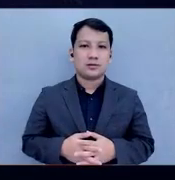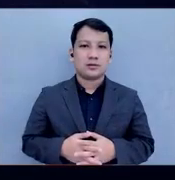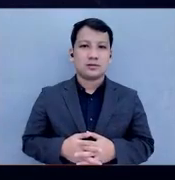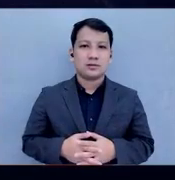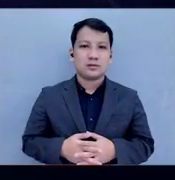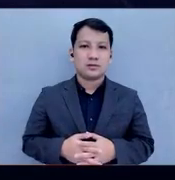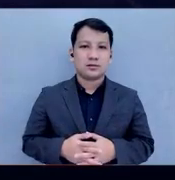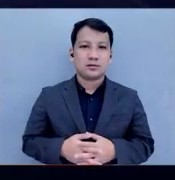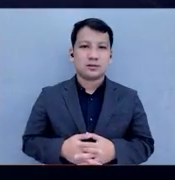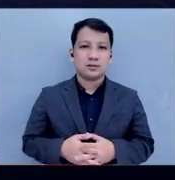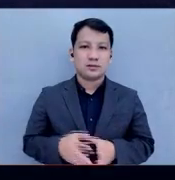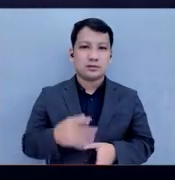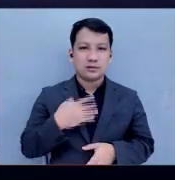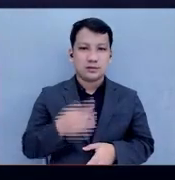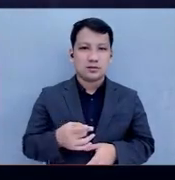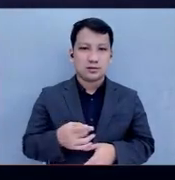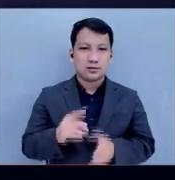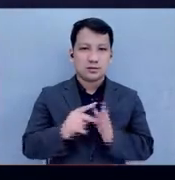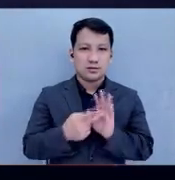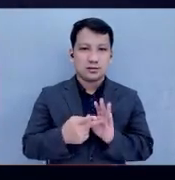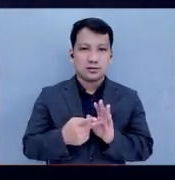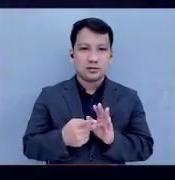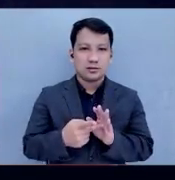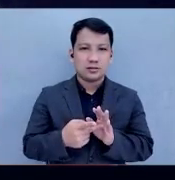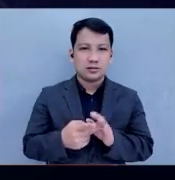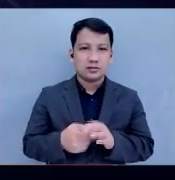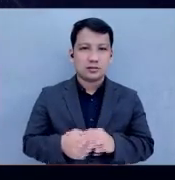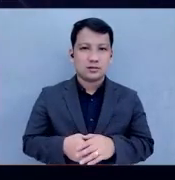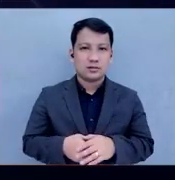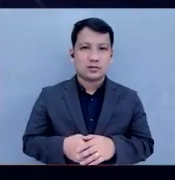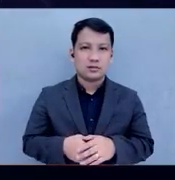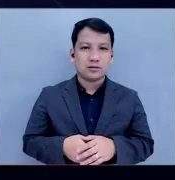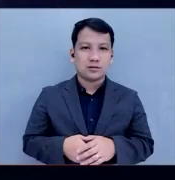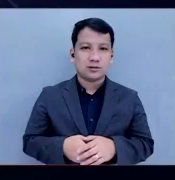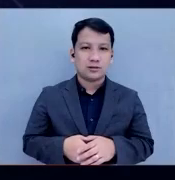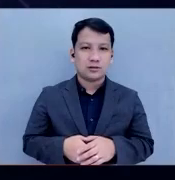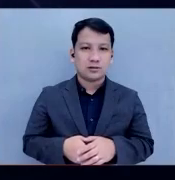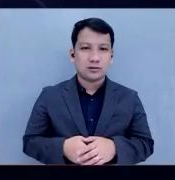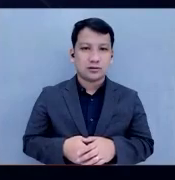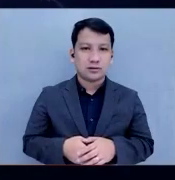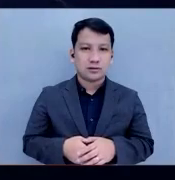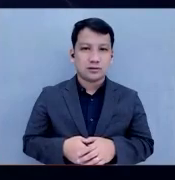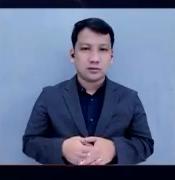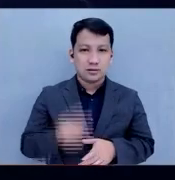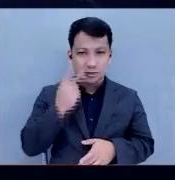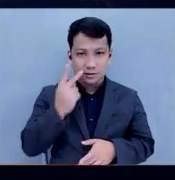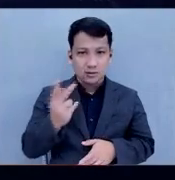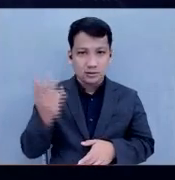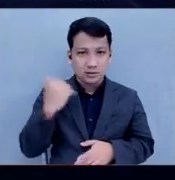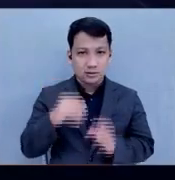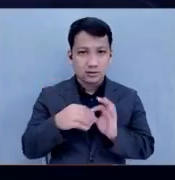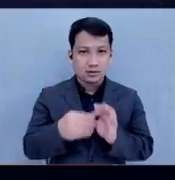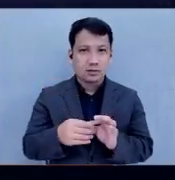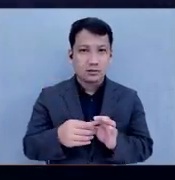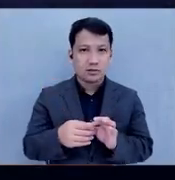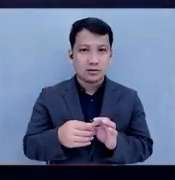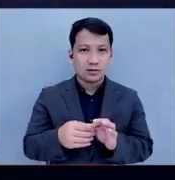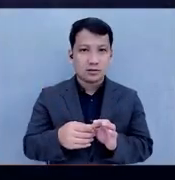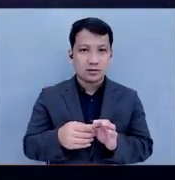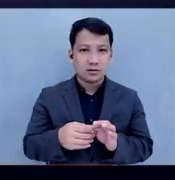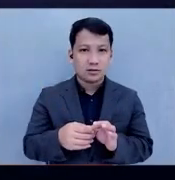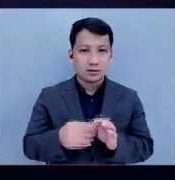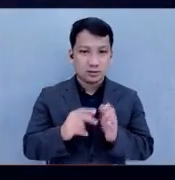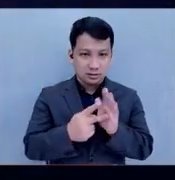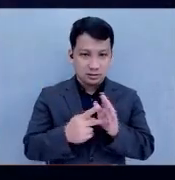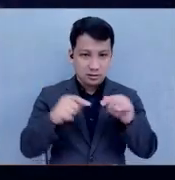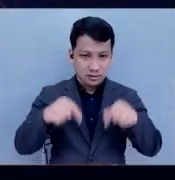costume here's the keys to this house Have you ever seen our channel before Yeah So that's the key to this